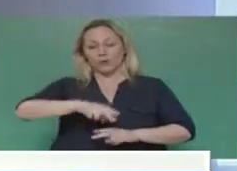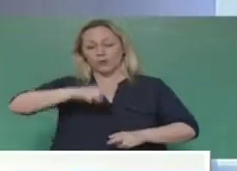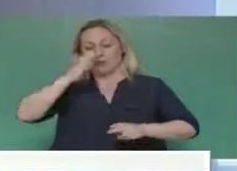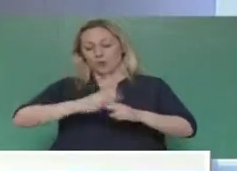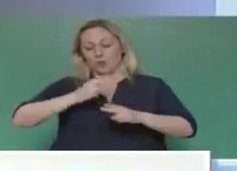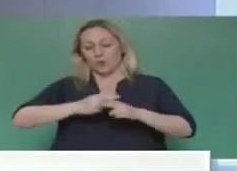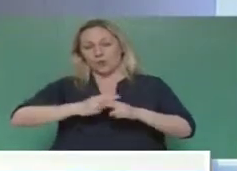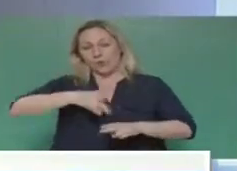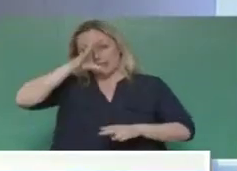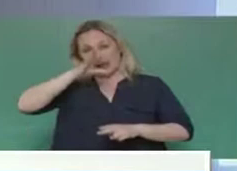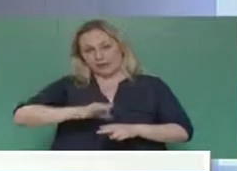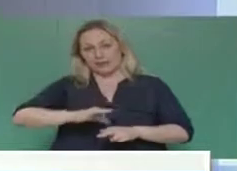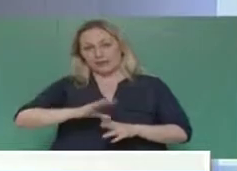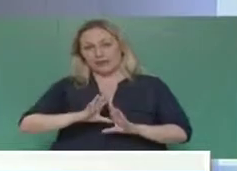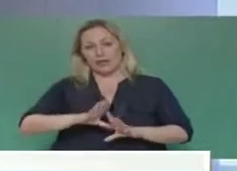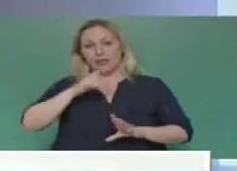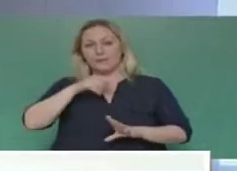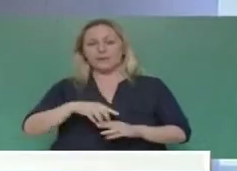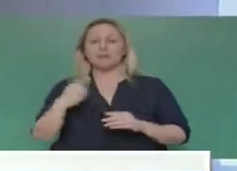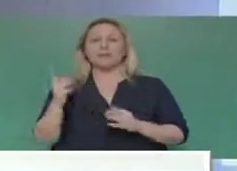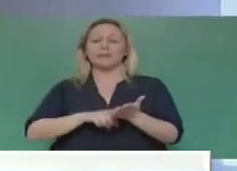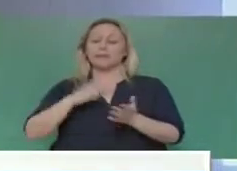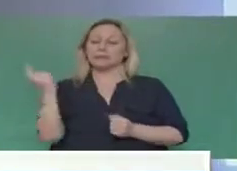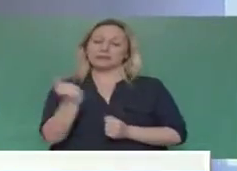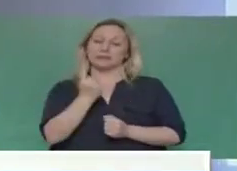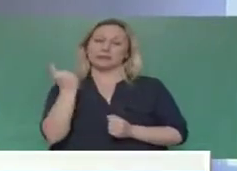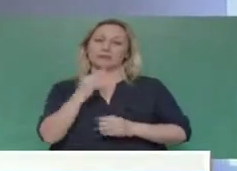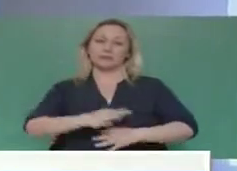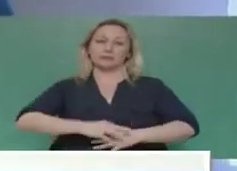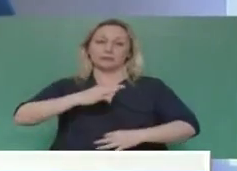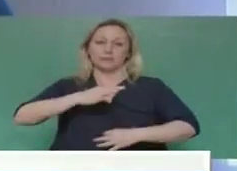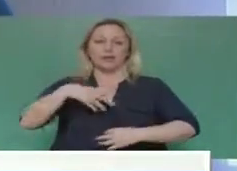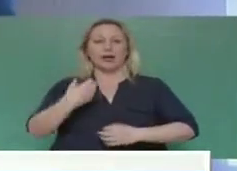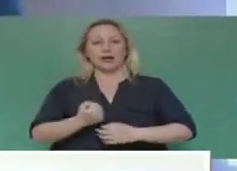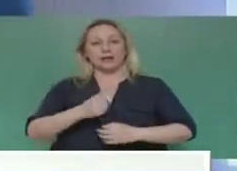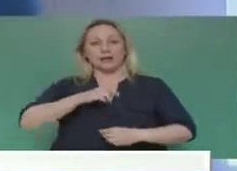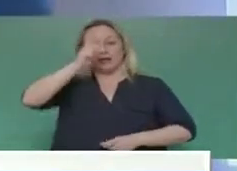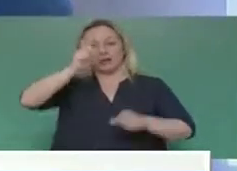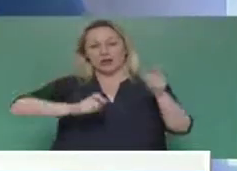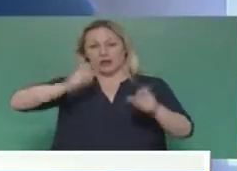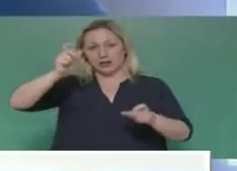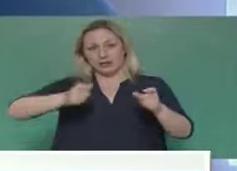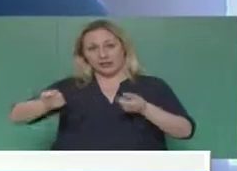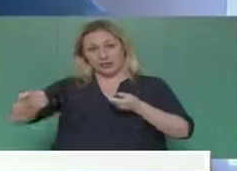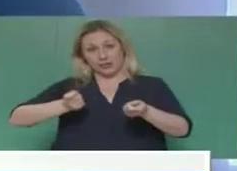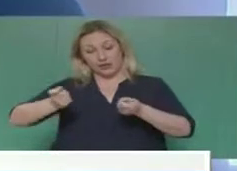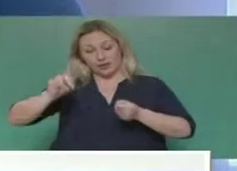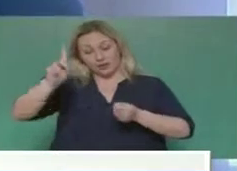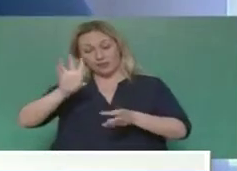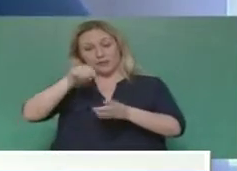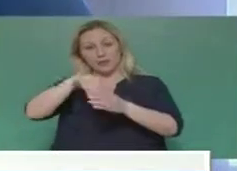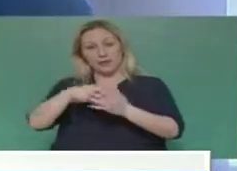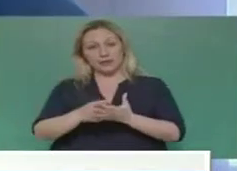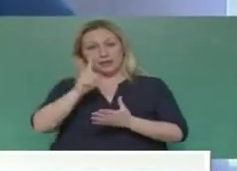πρέπει με οποιονδήποτε τρόπο, εκπαιδεύοντα συμπεριφορά, να το ευτελίζουμε, αν και κάποιους συμπεριλαμβανομένης και της διοίκησης του Δήμου θα